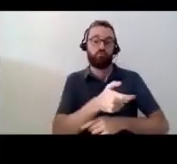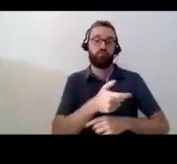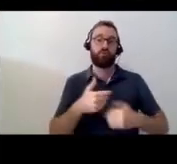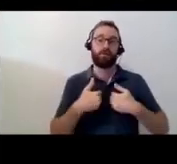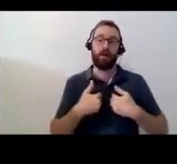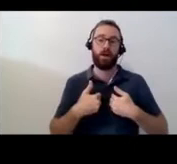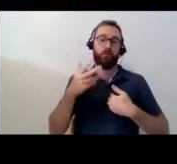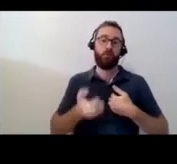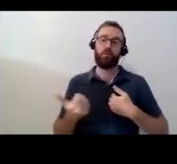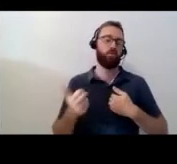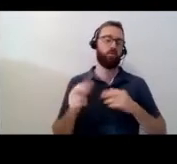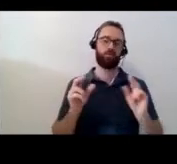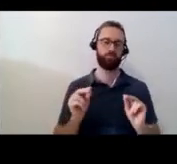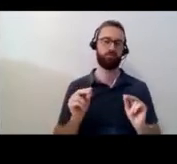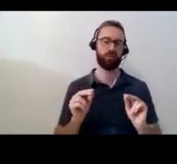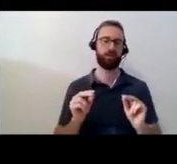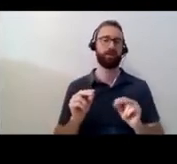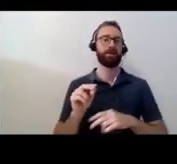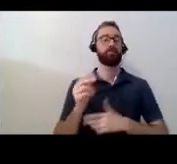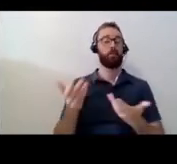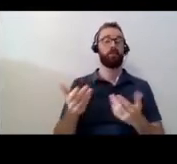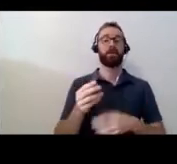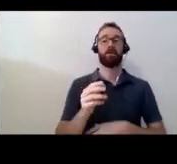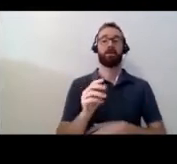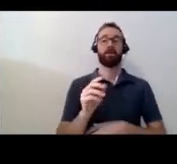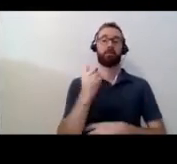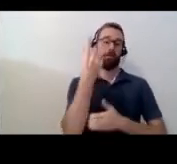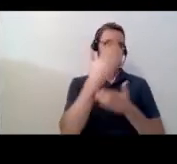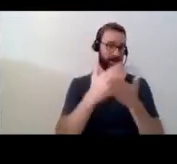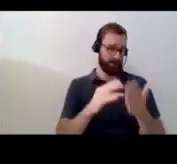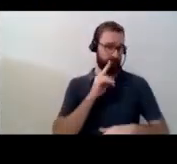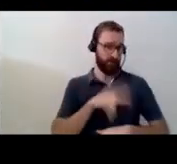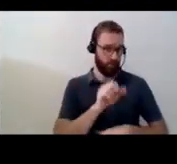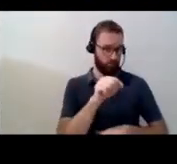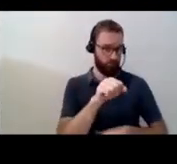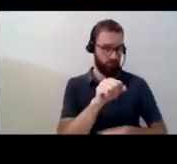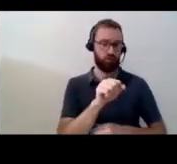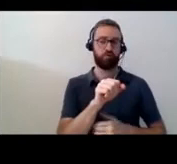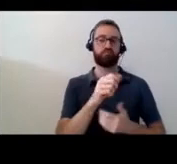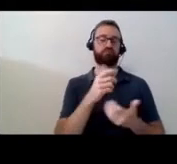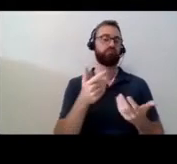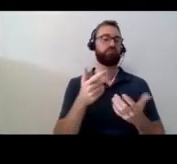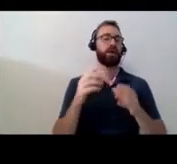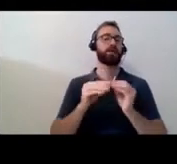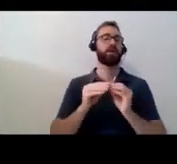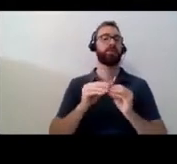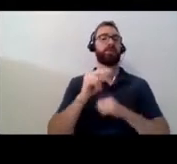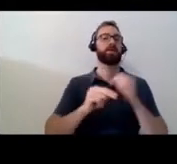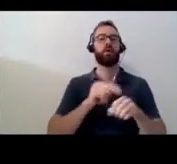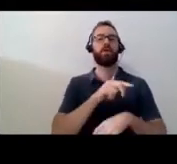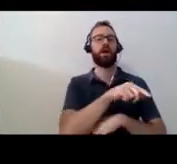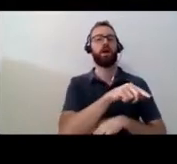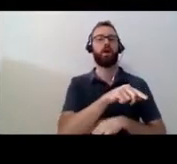Donc, bon, en effet, la première partie de l'affirmation est vraie, c'est-à-dire qu'il est clair que l'Assemblée nationale ne voulait pas interdire